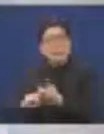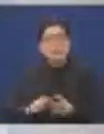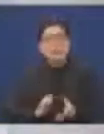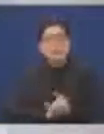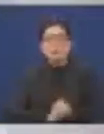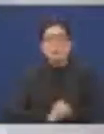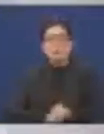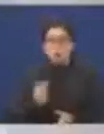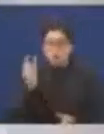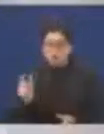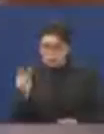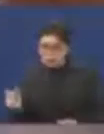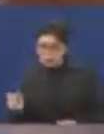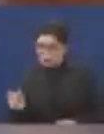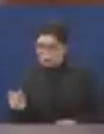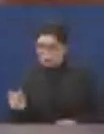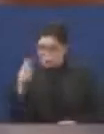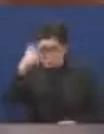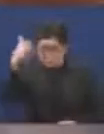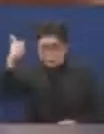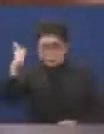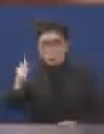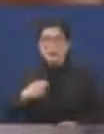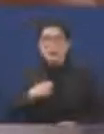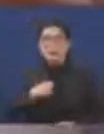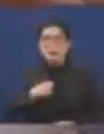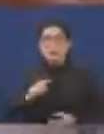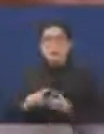saya. Pak Ibu Mega.